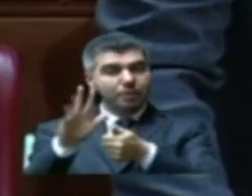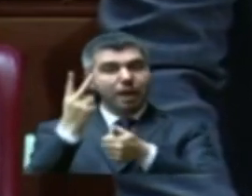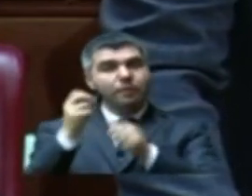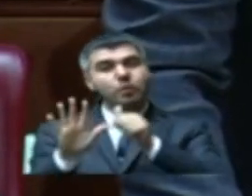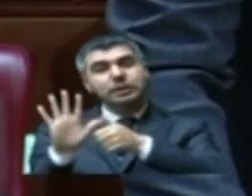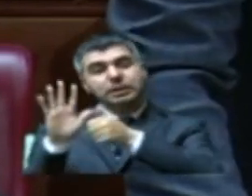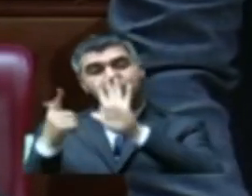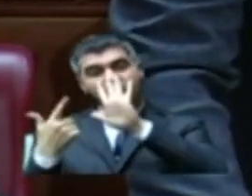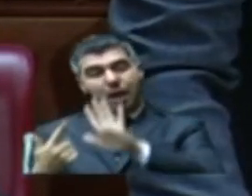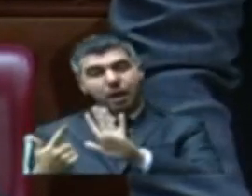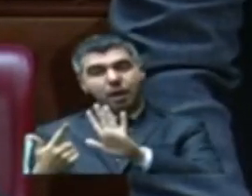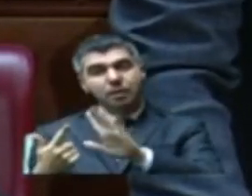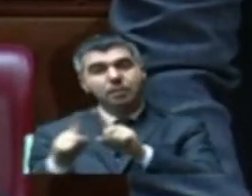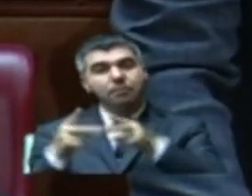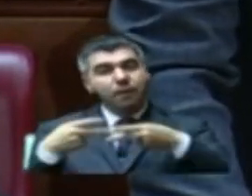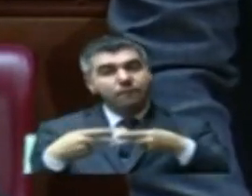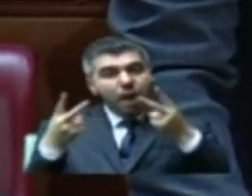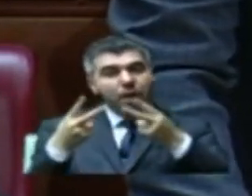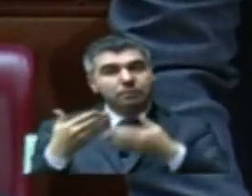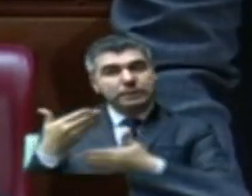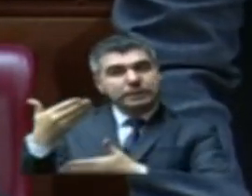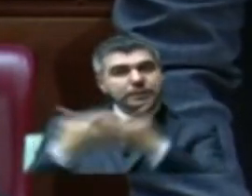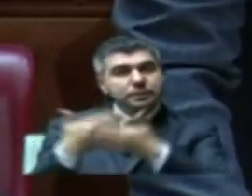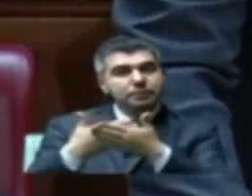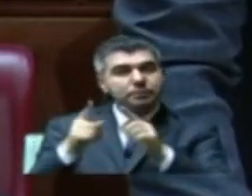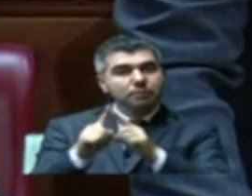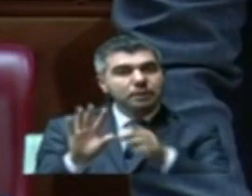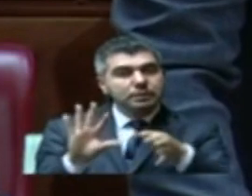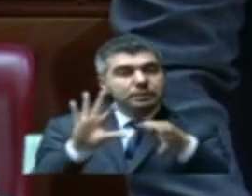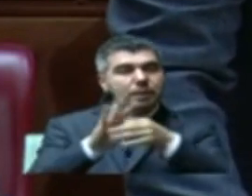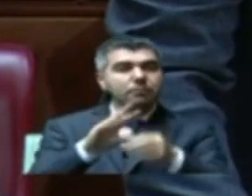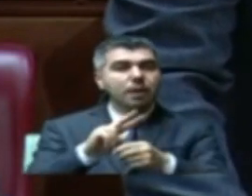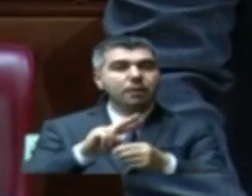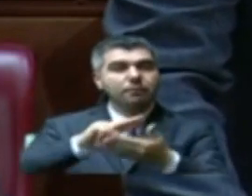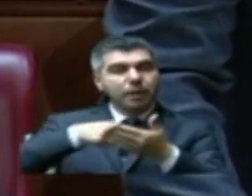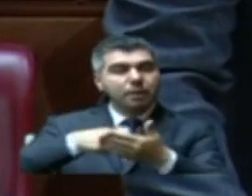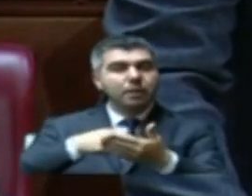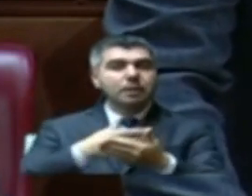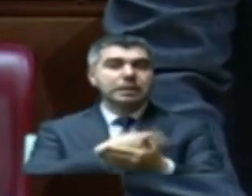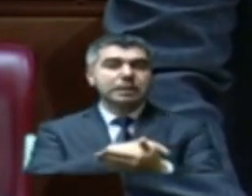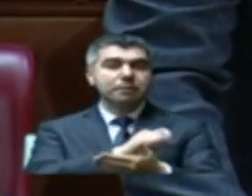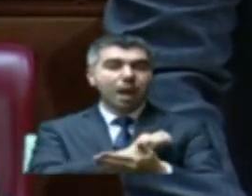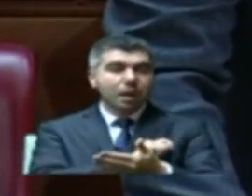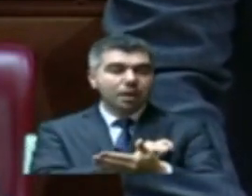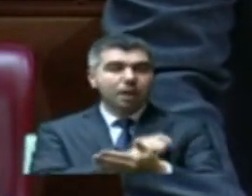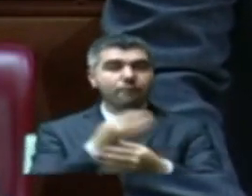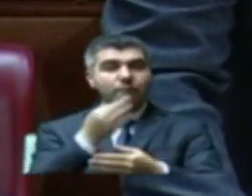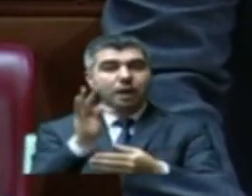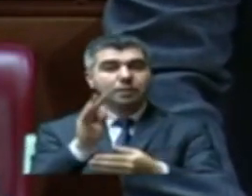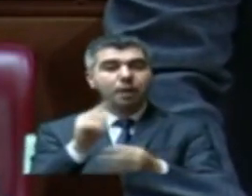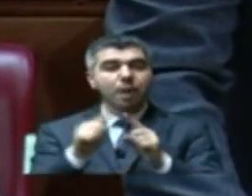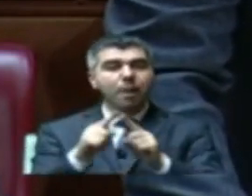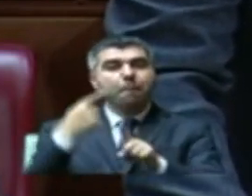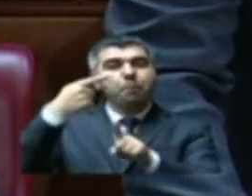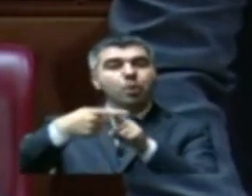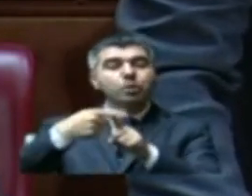نمو ديال العلاقات التجارية بيننا وبين هذه الدول وأساسا إسبانيا وفرنسا تفوق 2 بوان، يعني بمعنى تنديروا أكثر